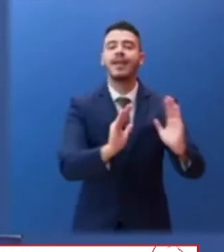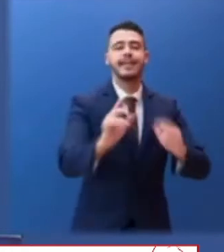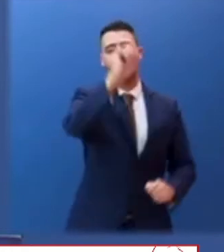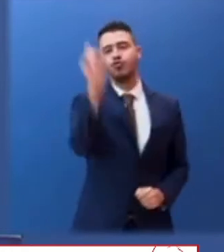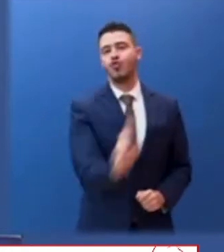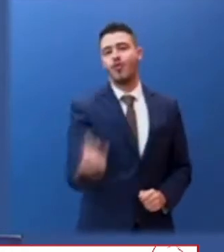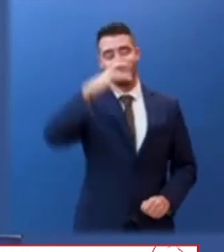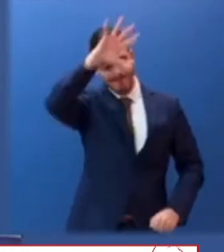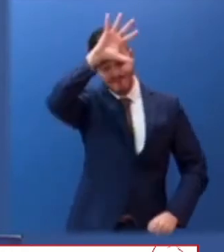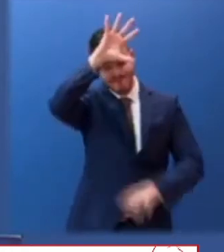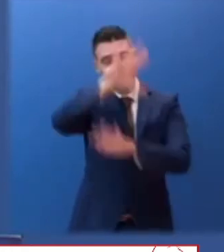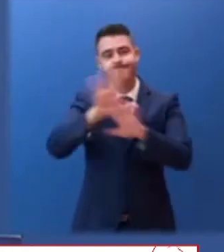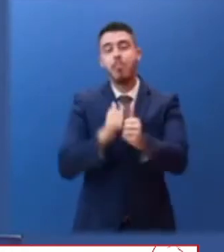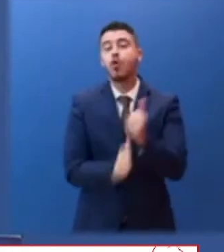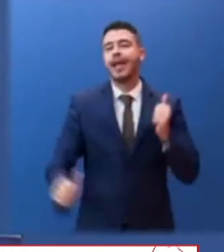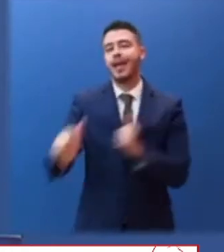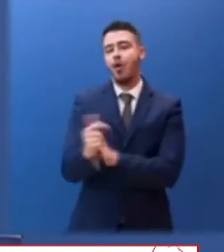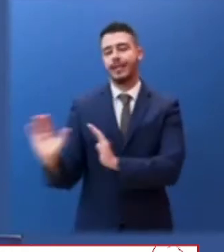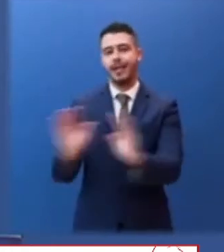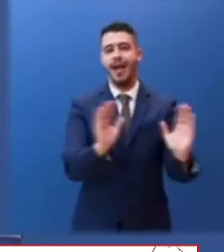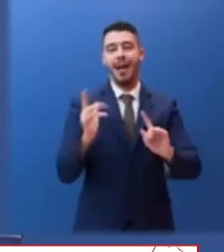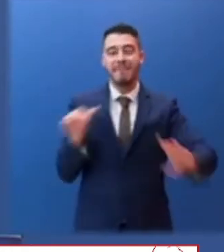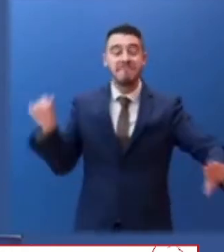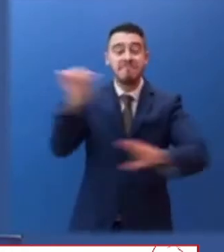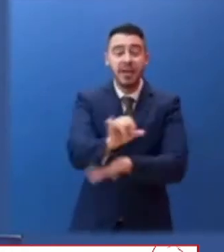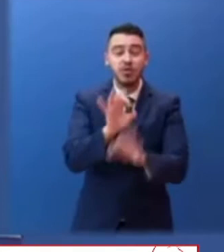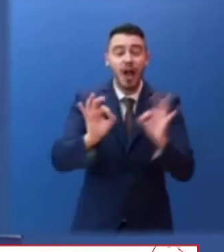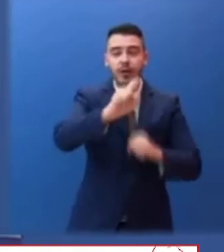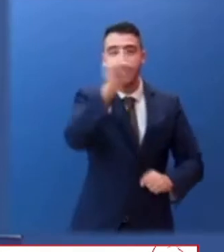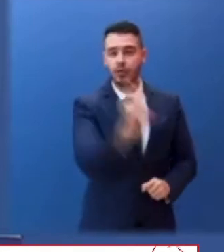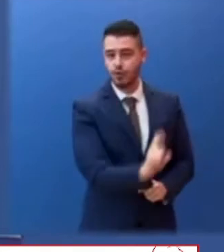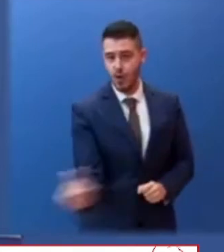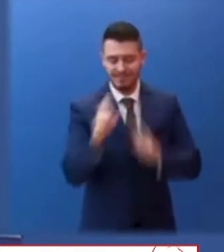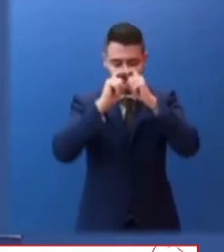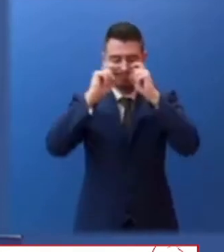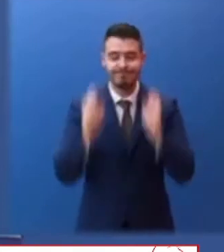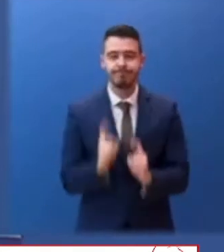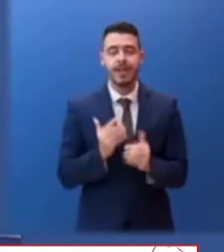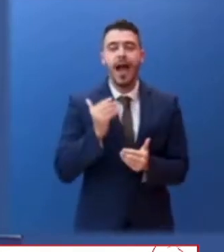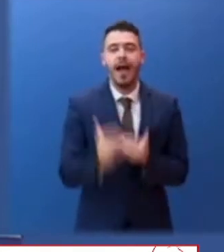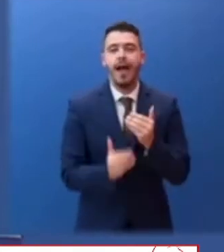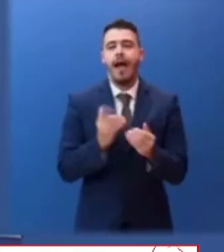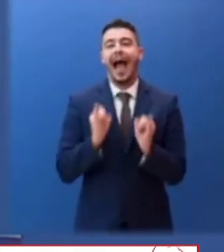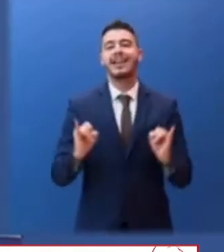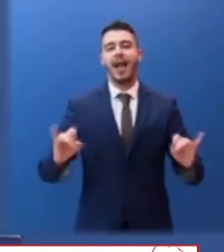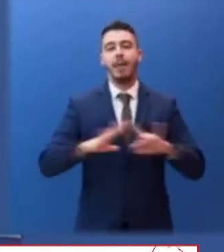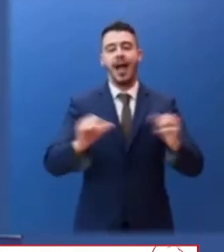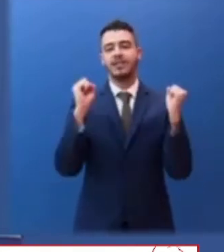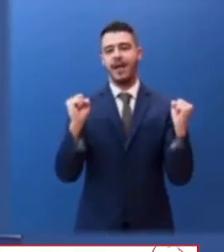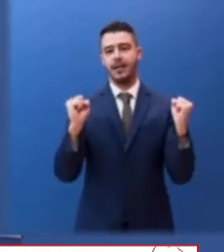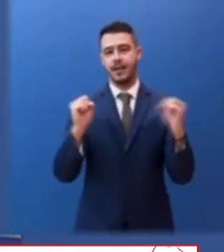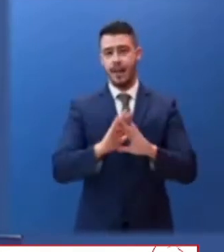ζυγαριά, η όποια επάνωδο στην κανονικότητα θα πρέπει να γίνει σταδιακά και με ασφάλεια. Ο δρόμος μας θα είναι πιο